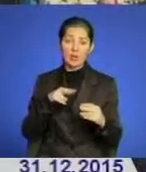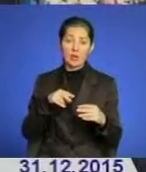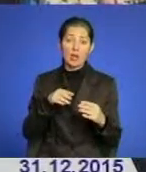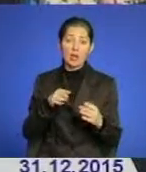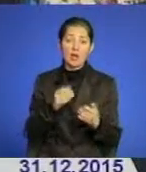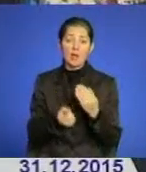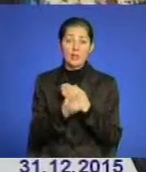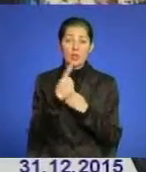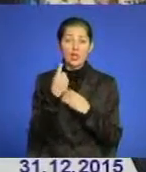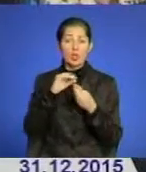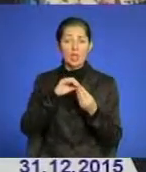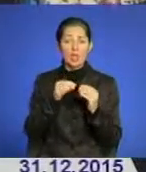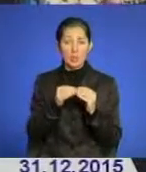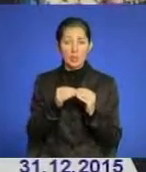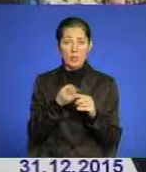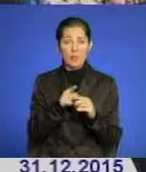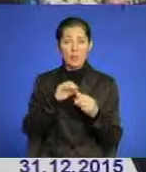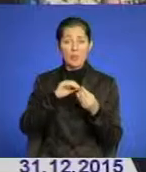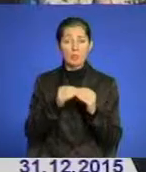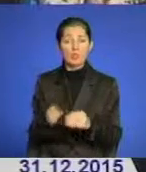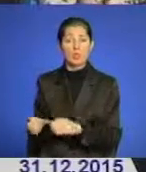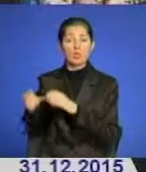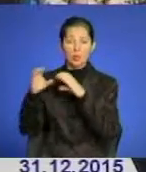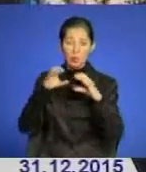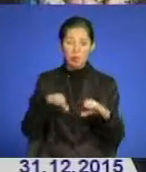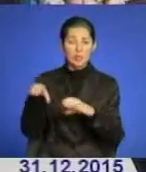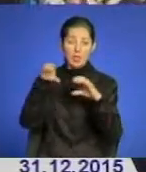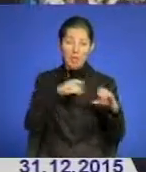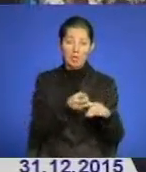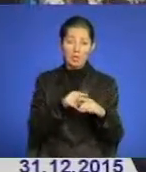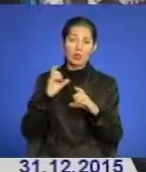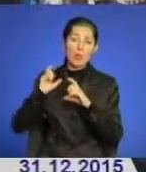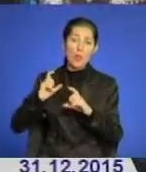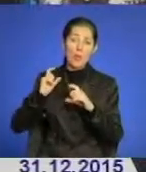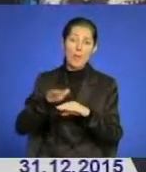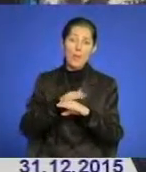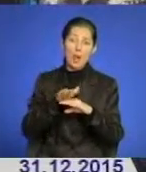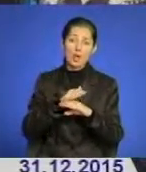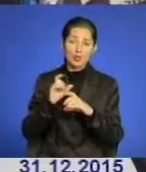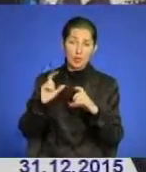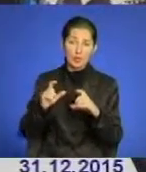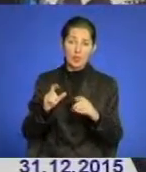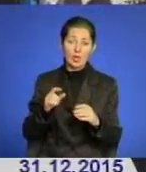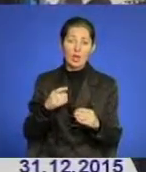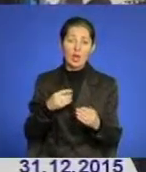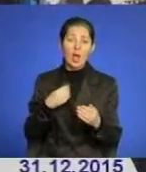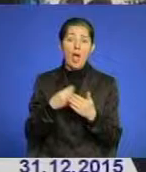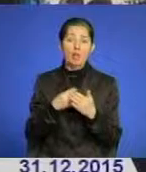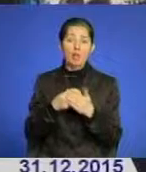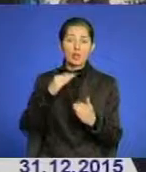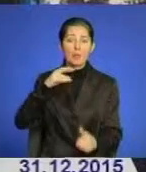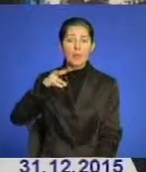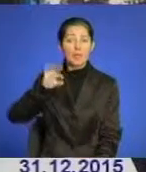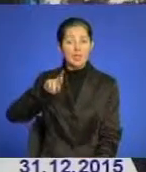виникає одна проблема. Це проблема доставки цього гуманітарного багажу. І в даному випадку агрохолдинг «Мрія» взяв на